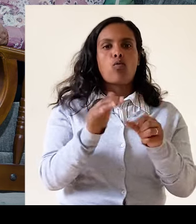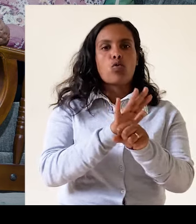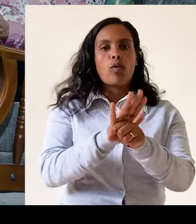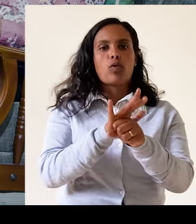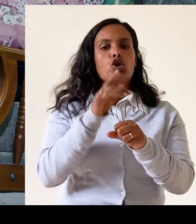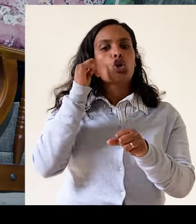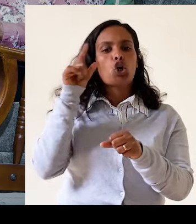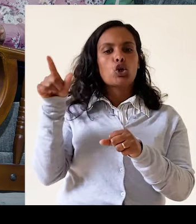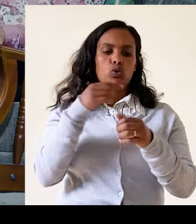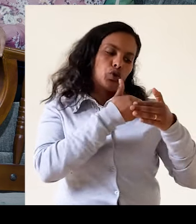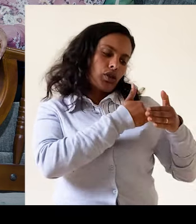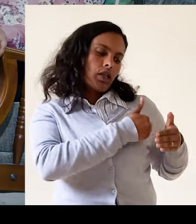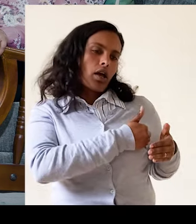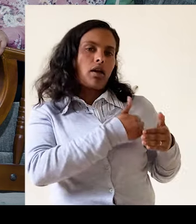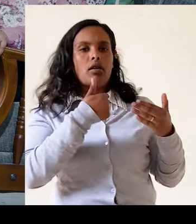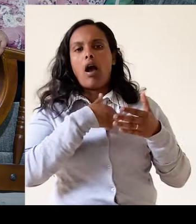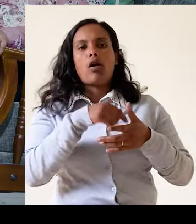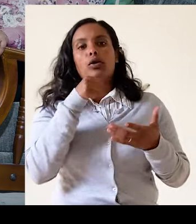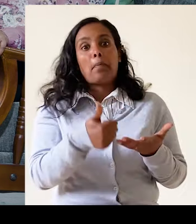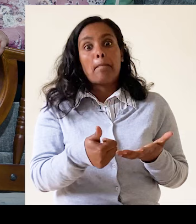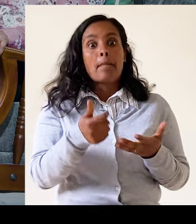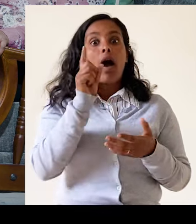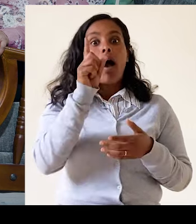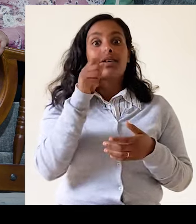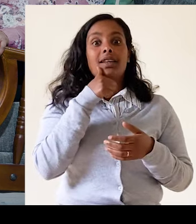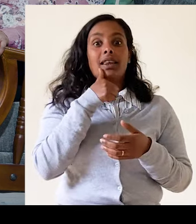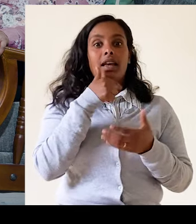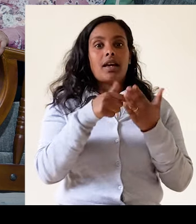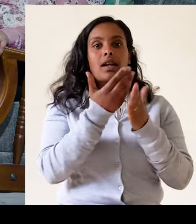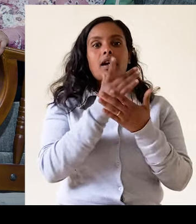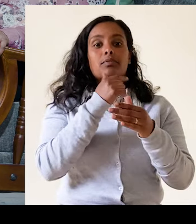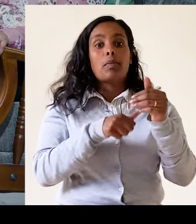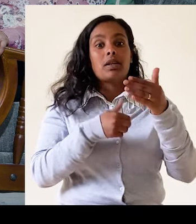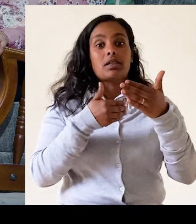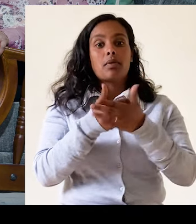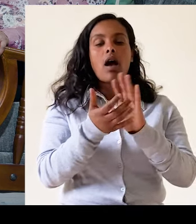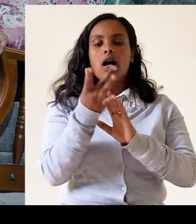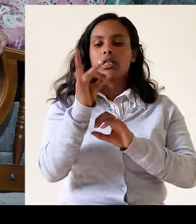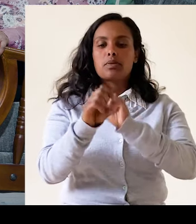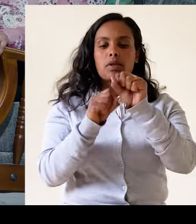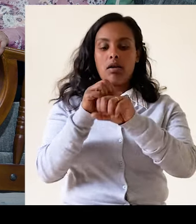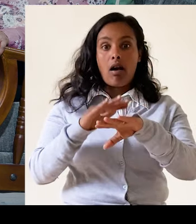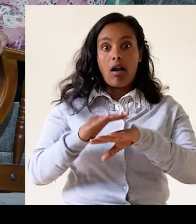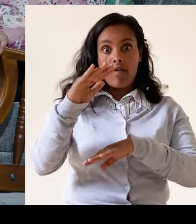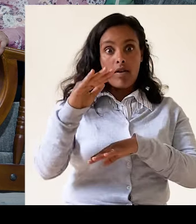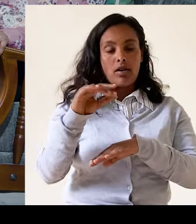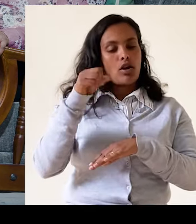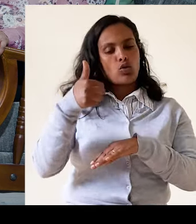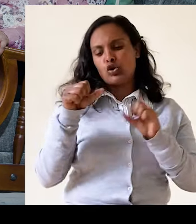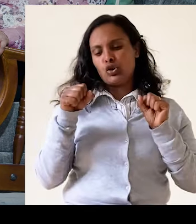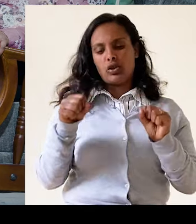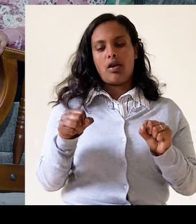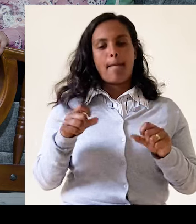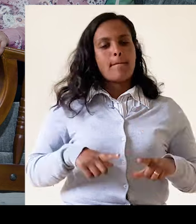ሙሉ ለሙሉ ከነሱ ጥገኝነት አልወጣሁም። አንዲት ሴት ይሄ ነገር ሲደርስባት 18 ዓመት ካለፋት፣ ስለዚህ ራሷን